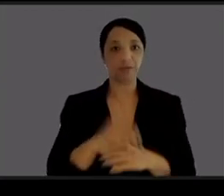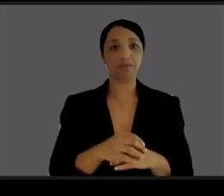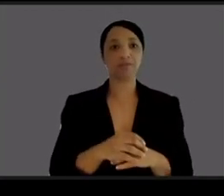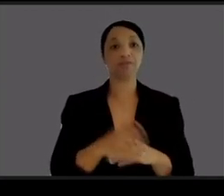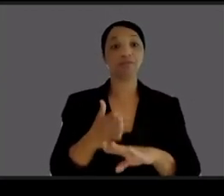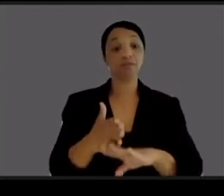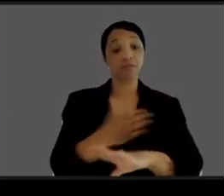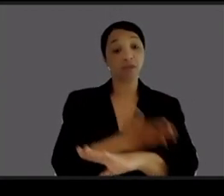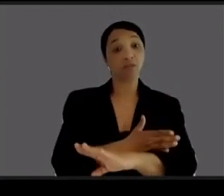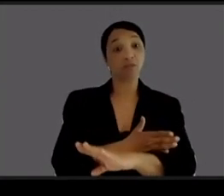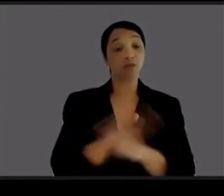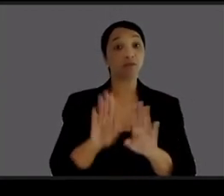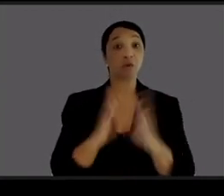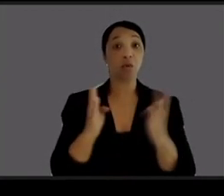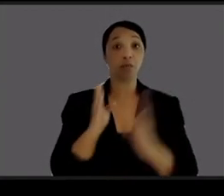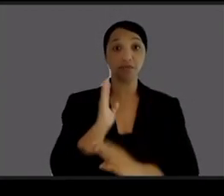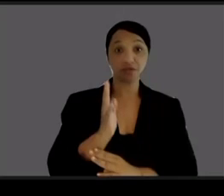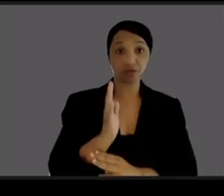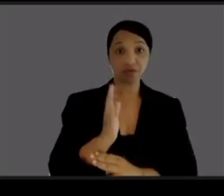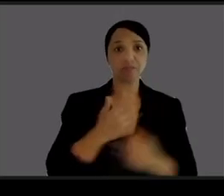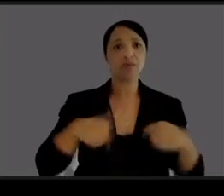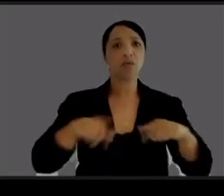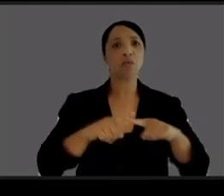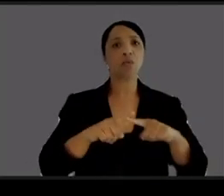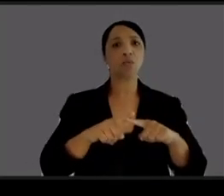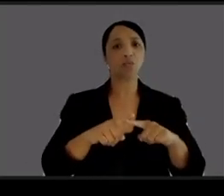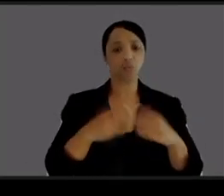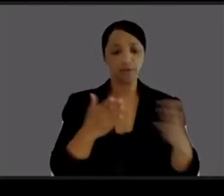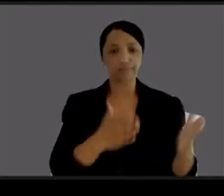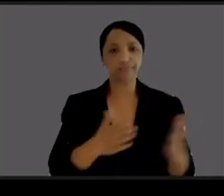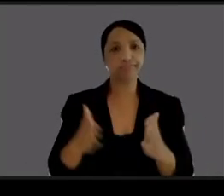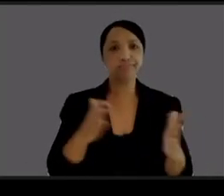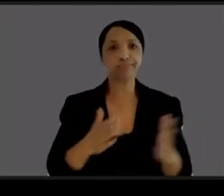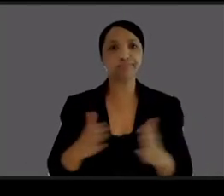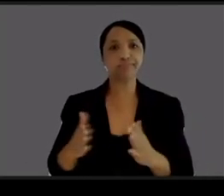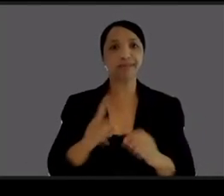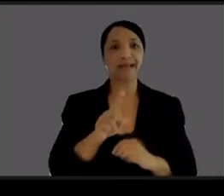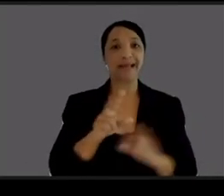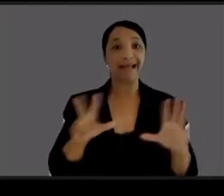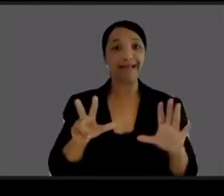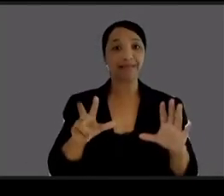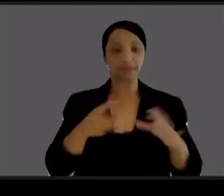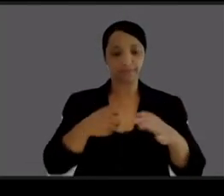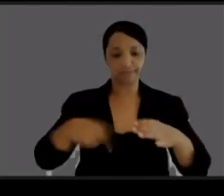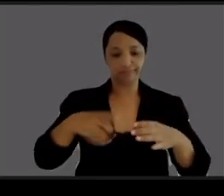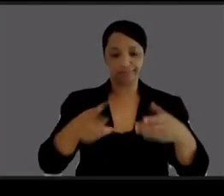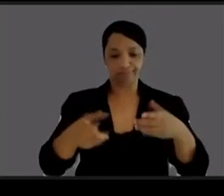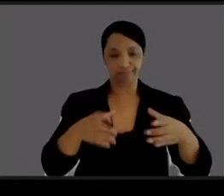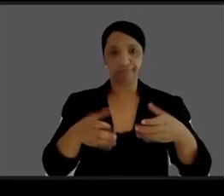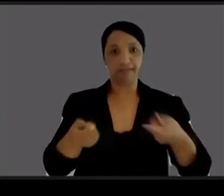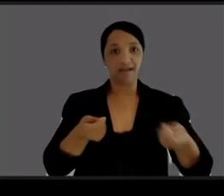مجريات افتتاح هذا الاجتماع الثام عشر قبل الابتداء